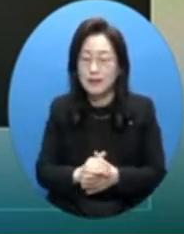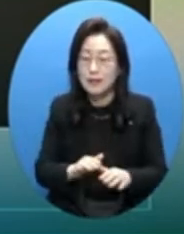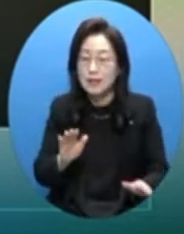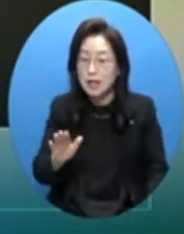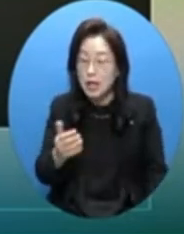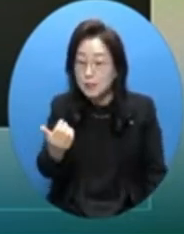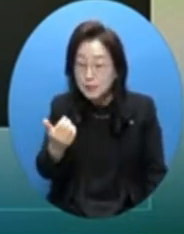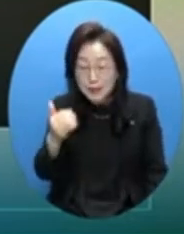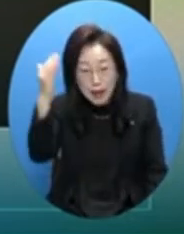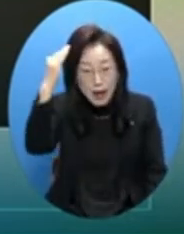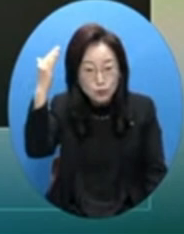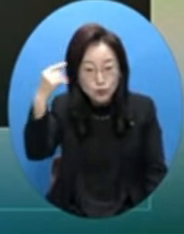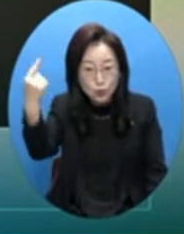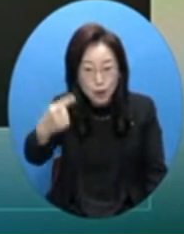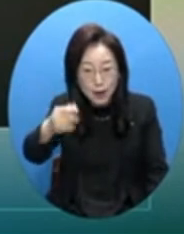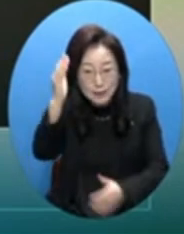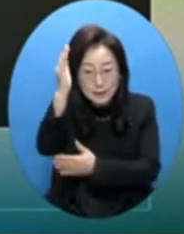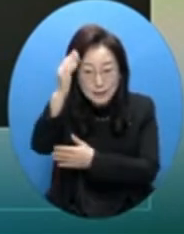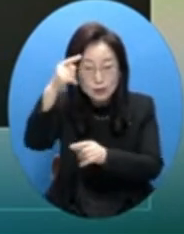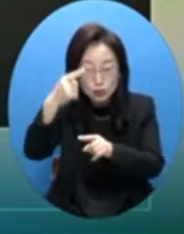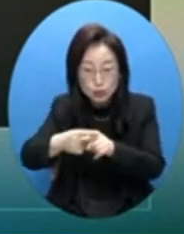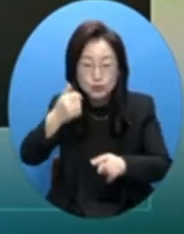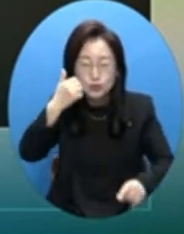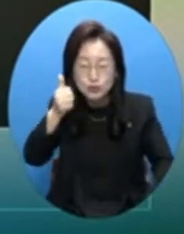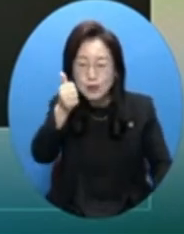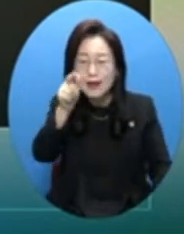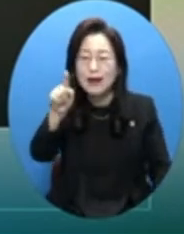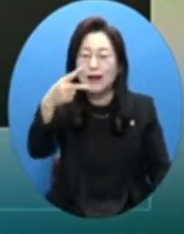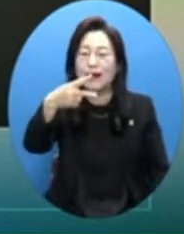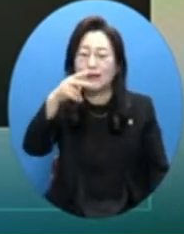한국에서 와서 사역하고 있던 하디 선교사님의